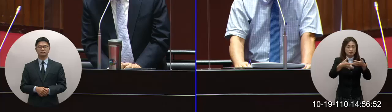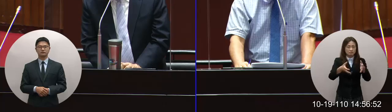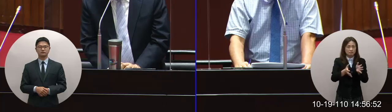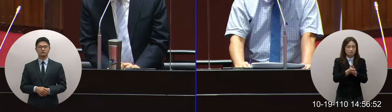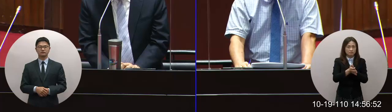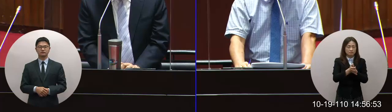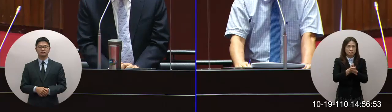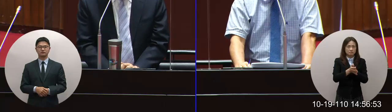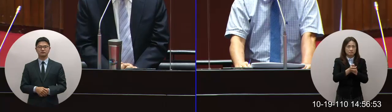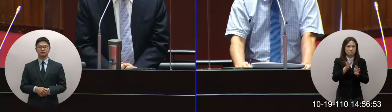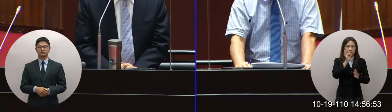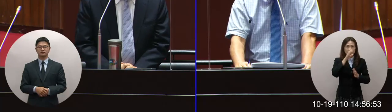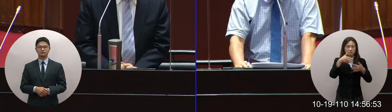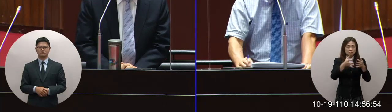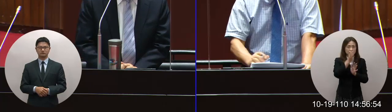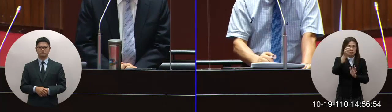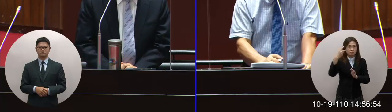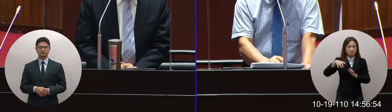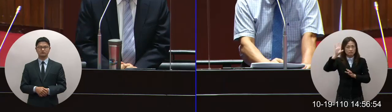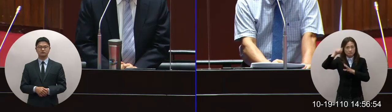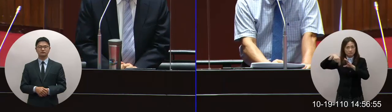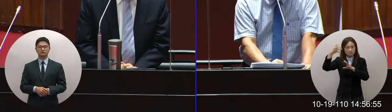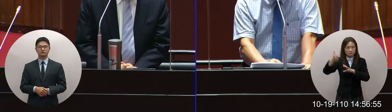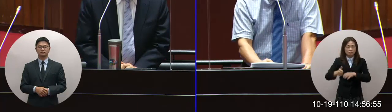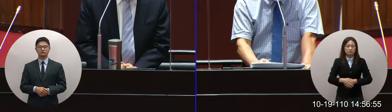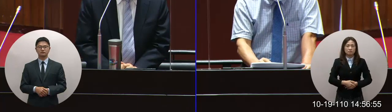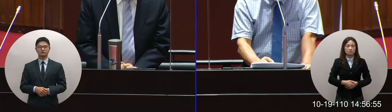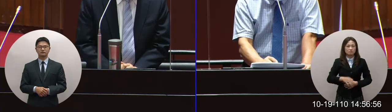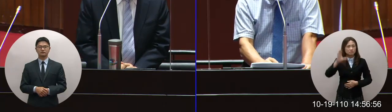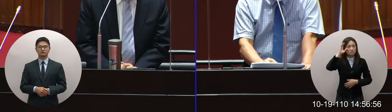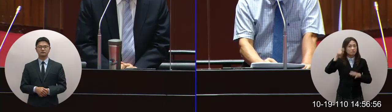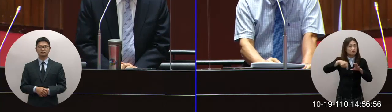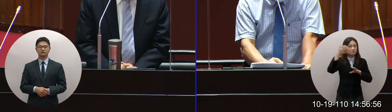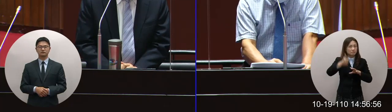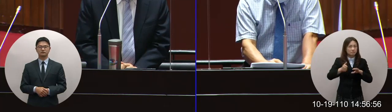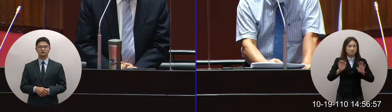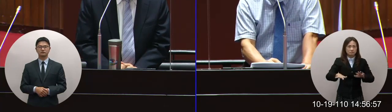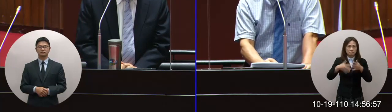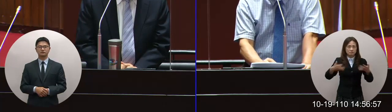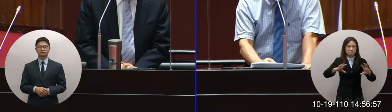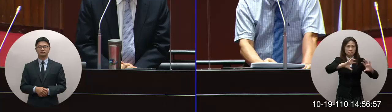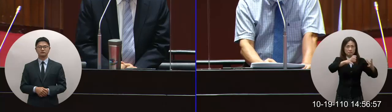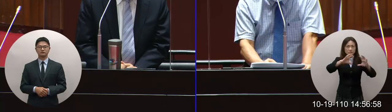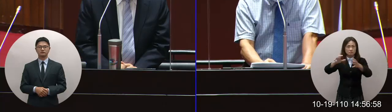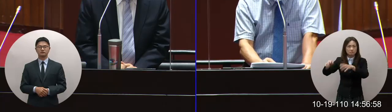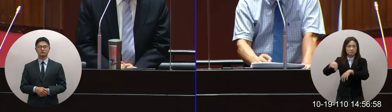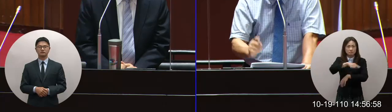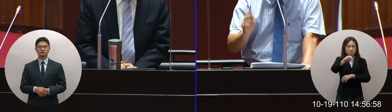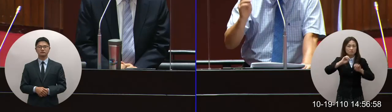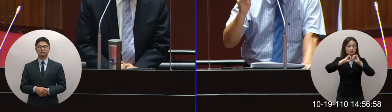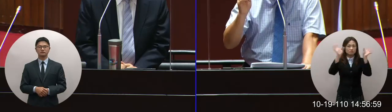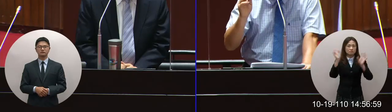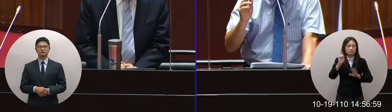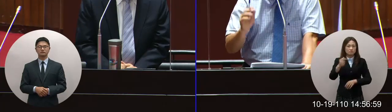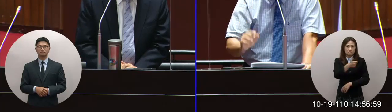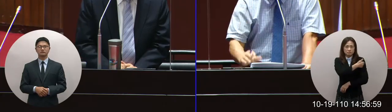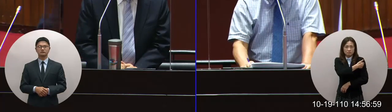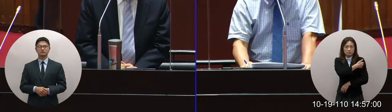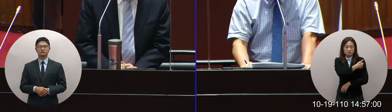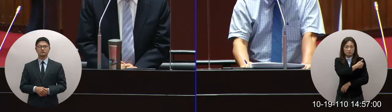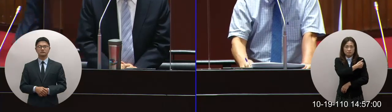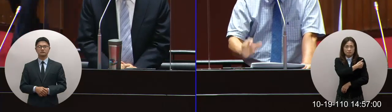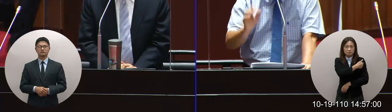院长，因为那个苏院长，现在很多国家都宣布完整接种那